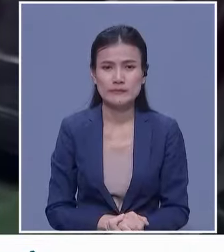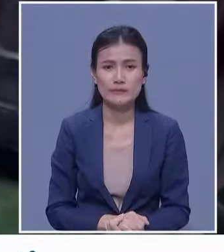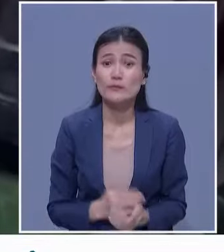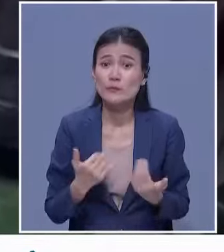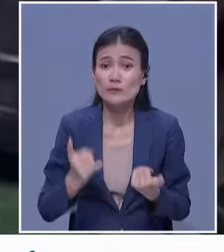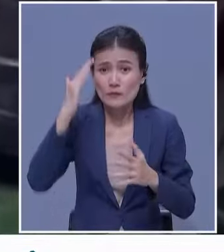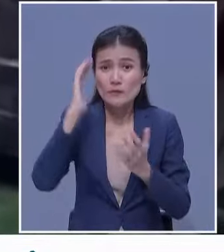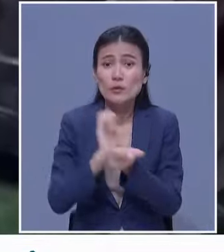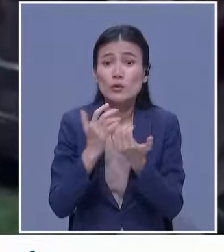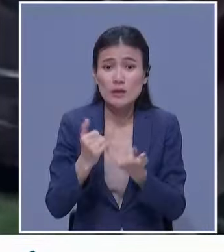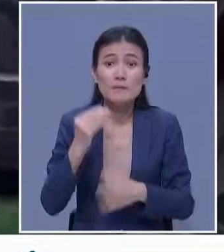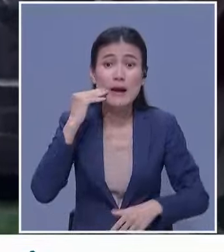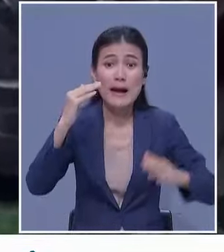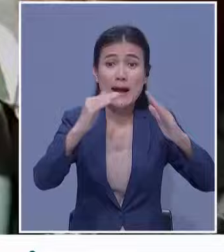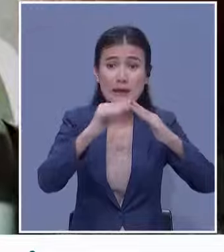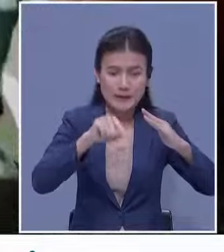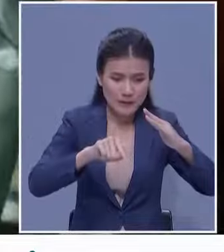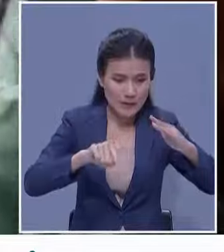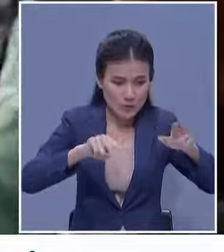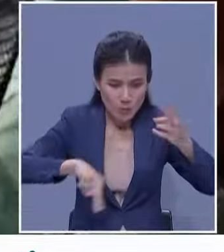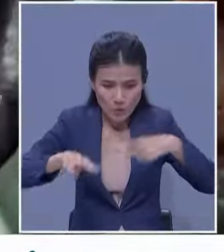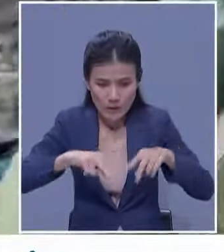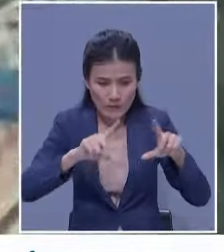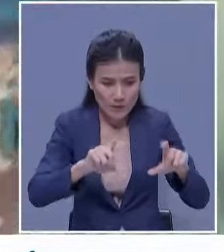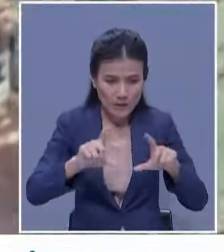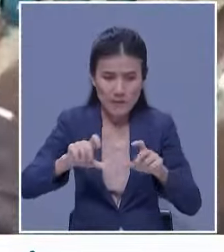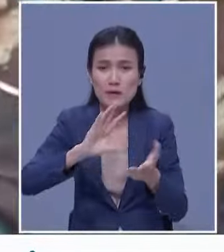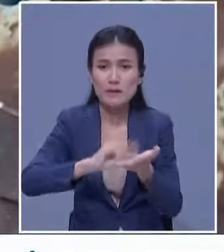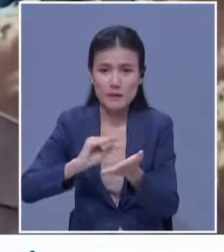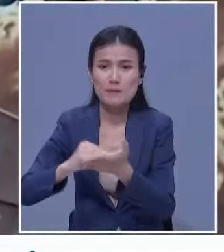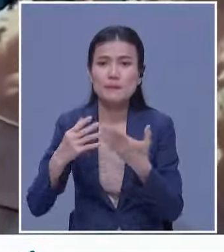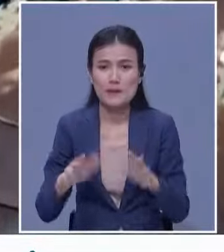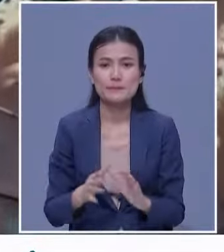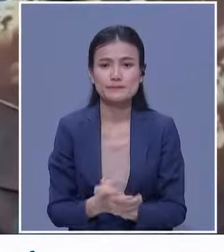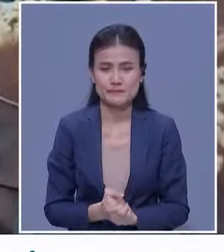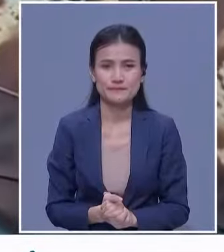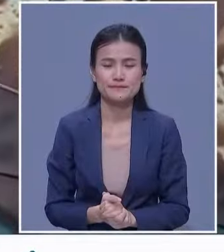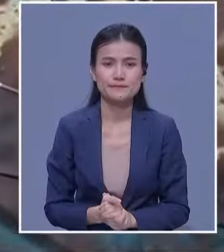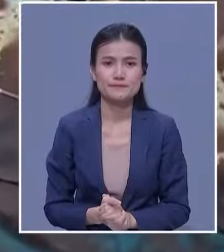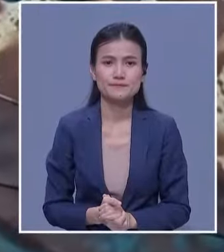น้าที่ได้ตรวจสอบที่เกิดเหตุแล้วก็ถ่ายภาพไว้เป็นหลักฐานดำเนินคดีตามกฎหมายต่อไปนะครับ